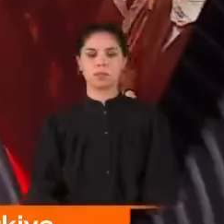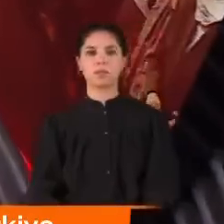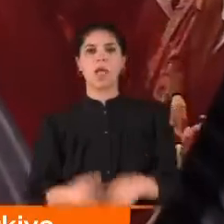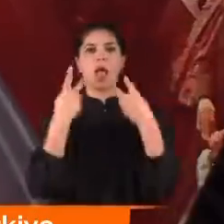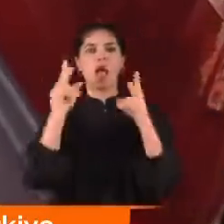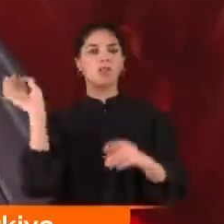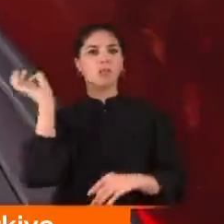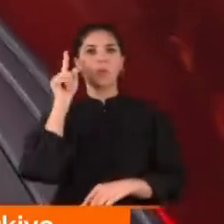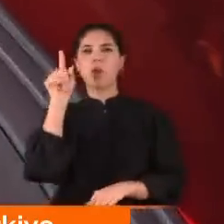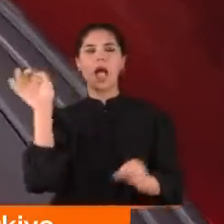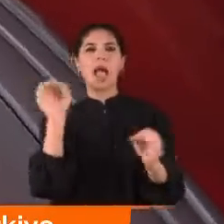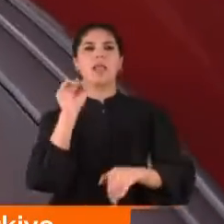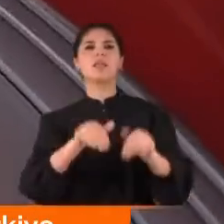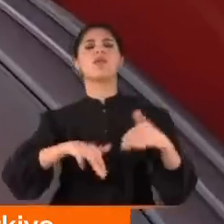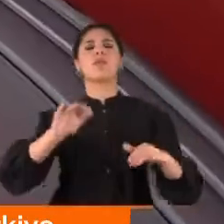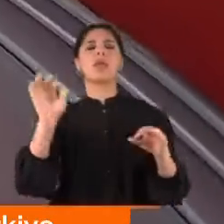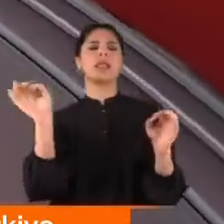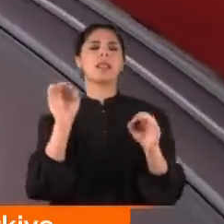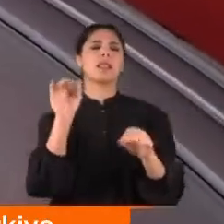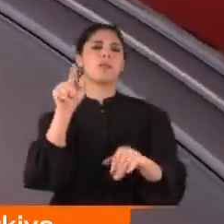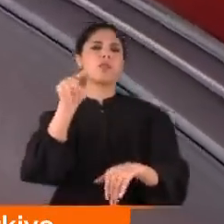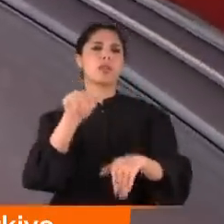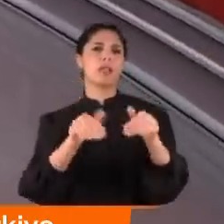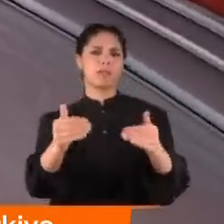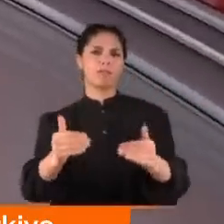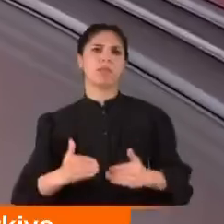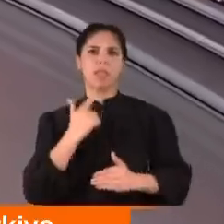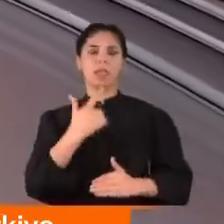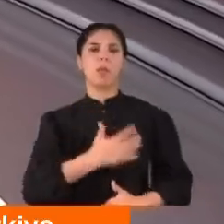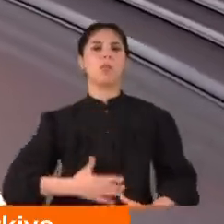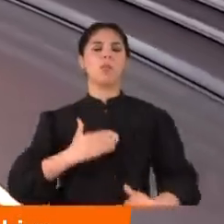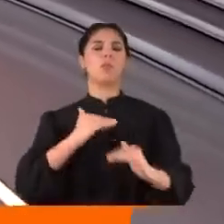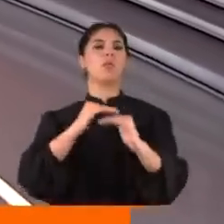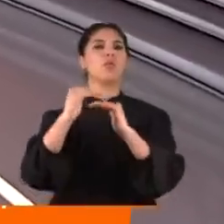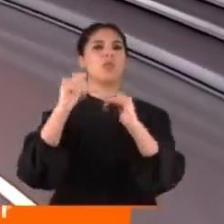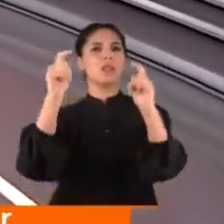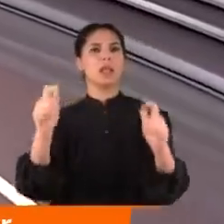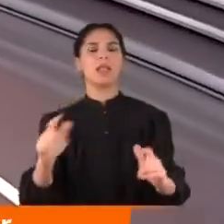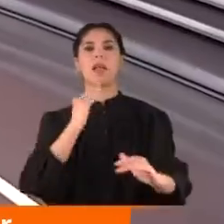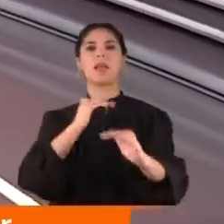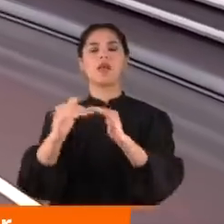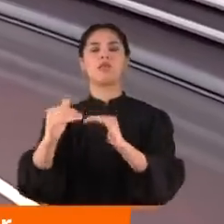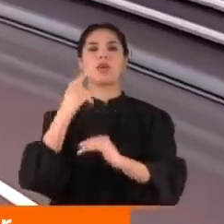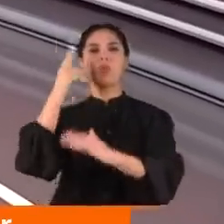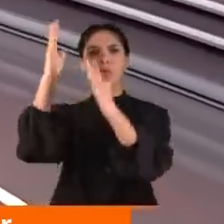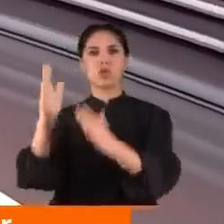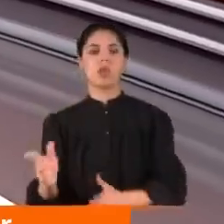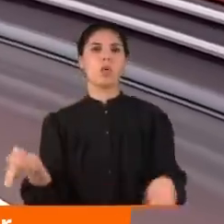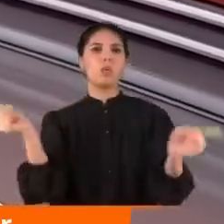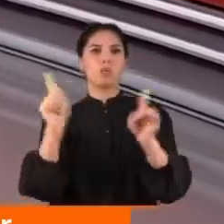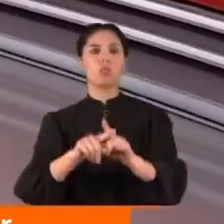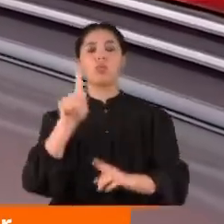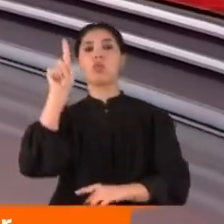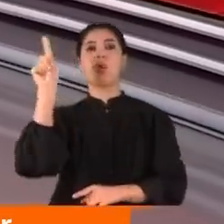Açıklamayı dinledik. Bu erken seçim değil, seçimi öne almak. Bursa'da gençlerle buluşmuştu Cumhurbaşkanı Erdoğan. Seçim kararında 10 Mart'ta açıklayacağını, resmi